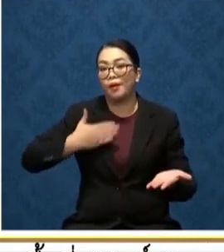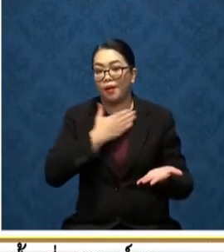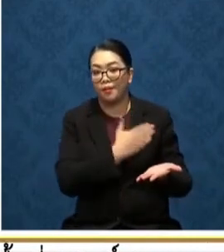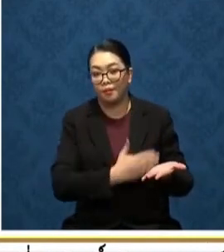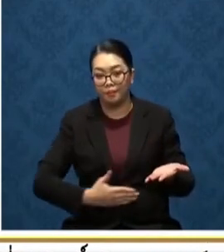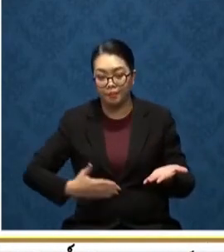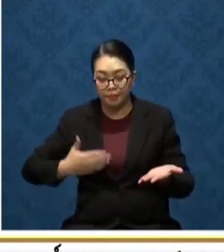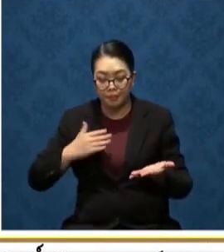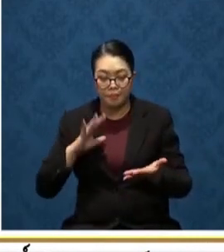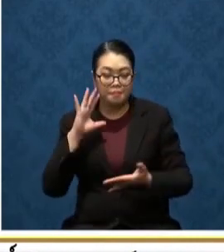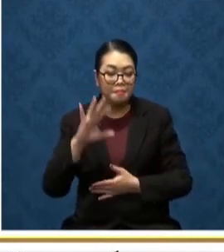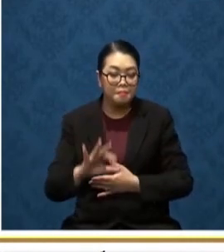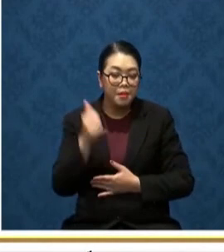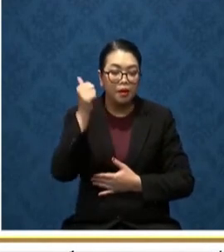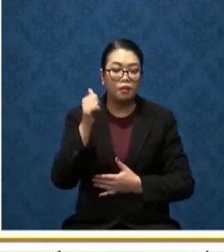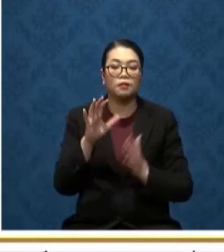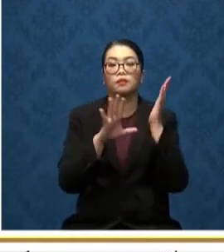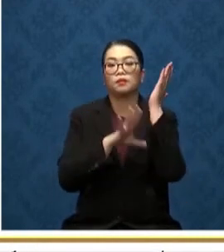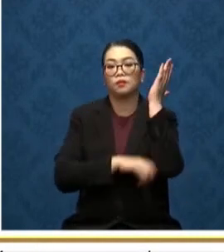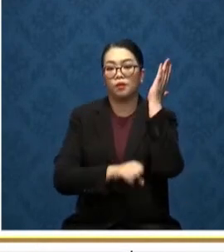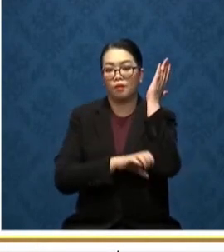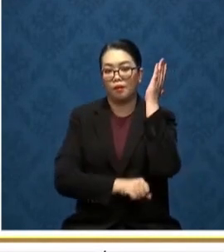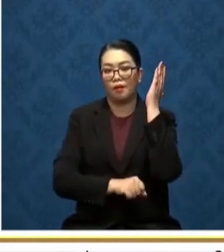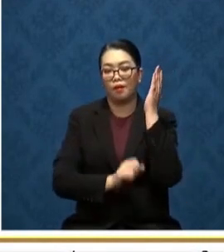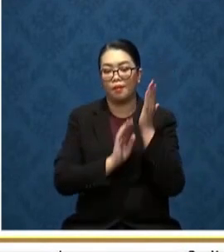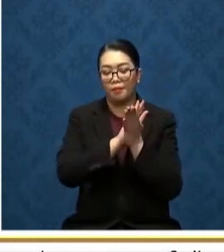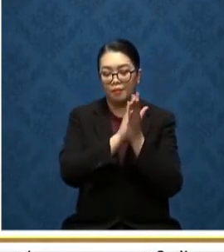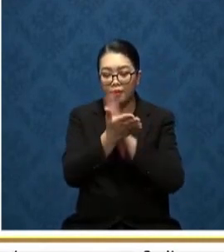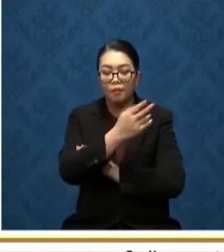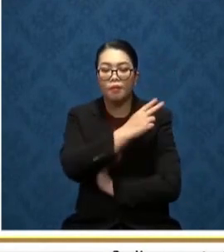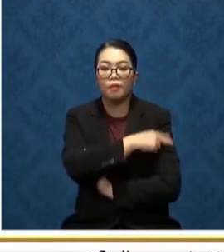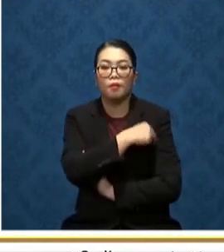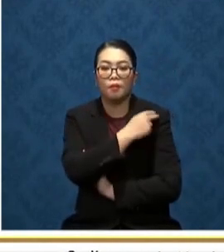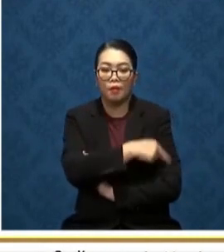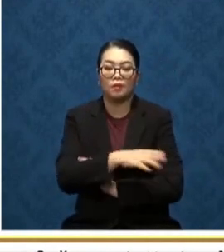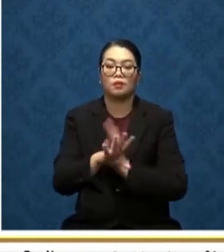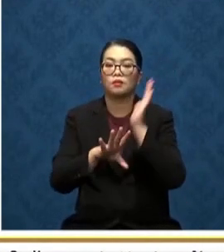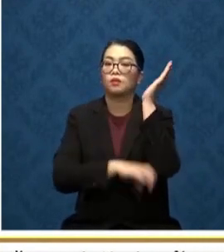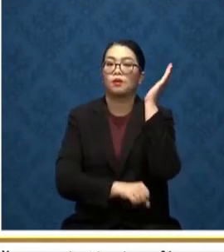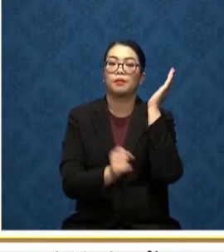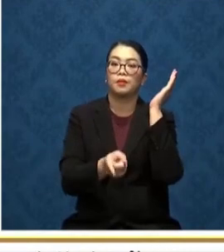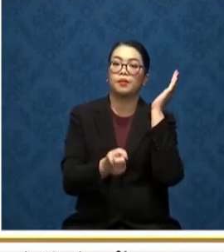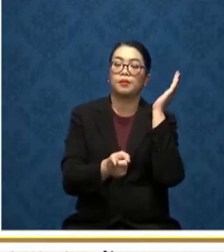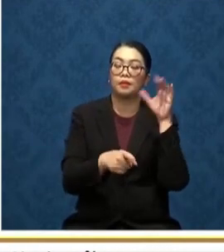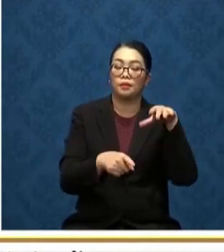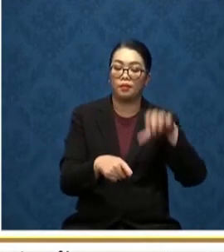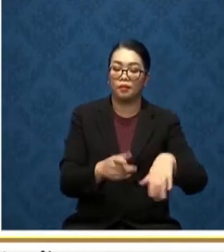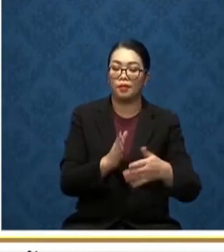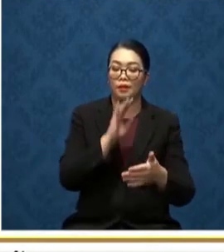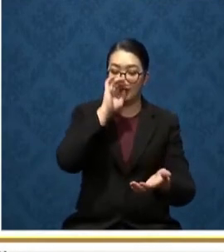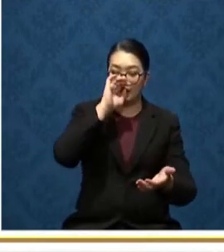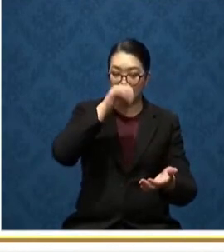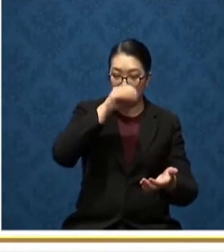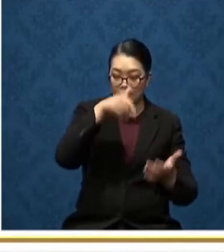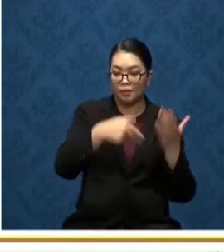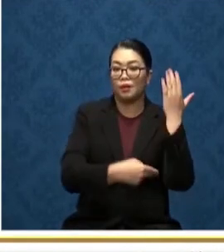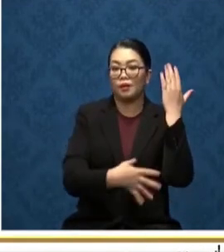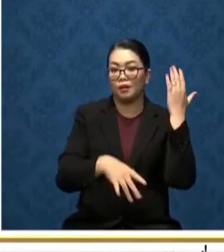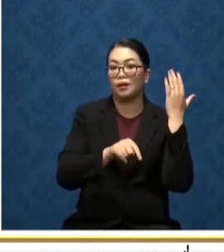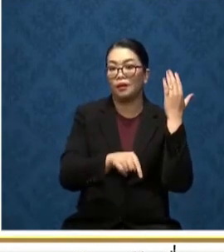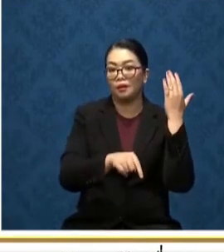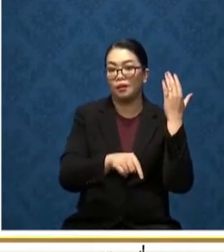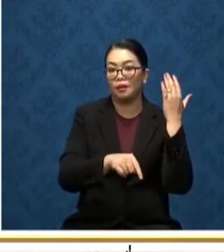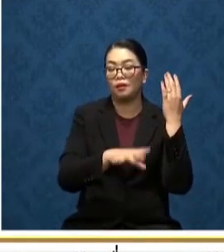เมืองสงขลาหรอวาเป็นโงบανสงขลาแ่งเดิมที่ตั้งอยใเขตเทศบลณะคสงขลาเป